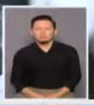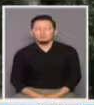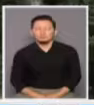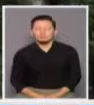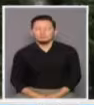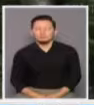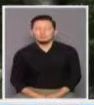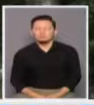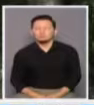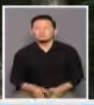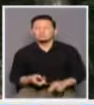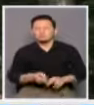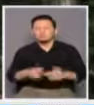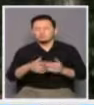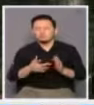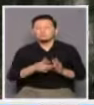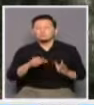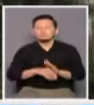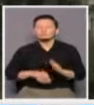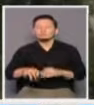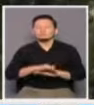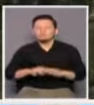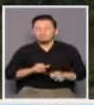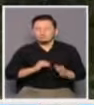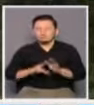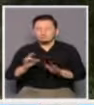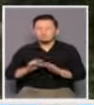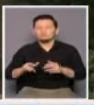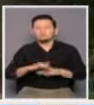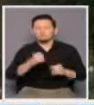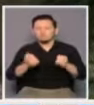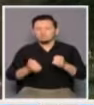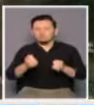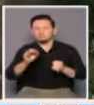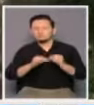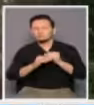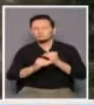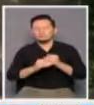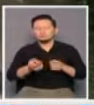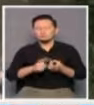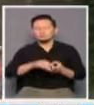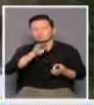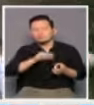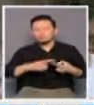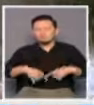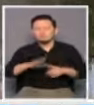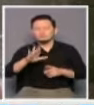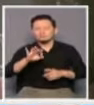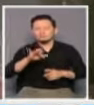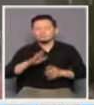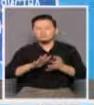басты. Міне осылайша қалалық тұрғын үй коммуналдық шаруашылығы жолаушылар көлігі автокөлік жолдары бөлімінің мамандары Водников